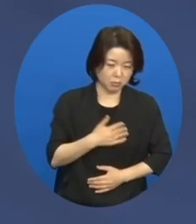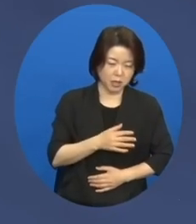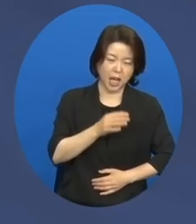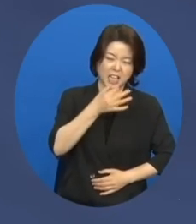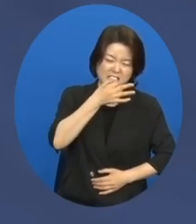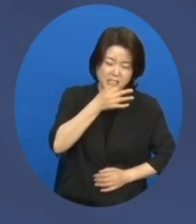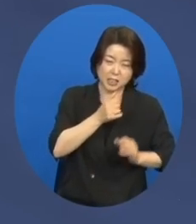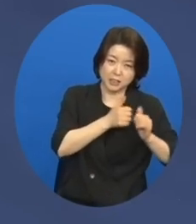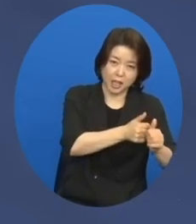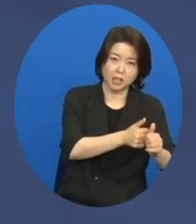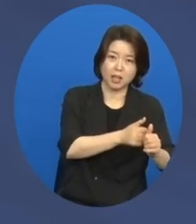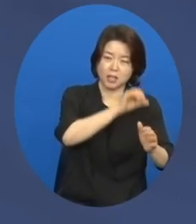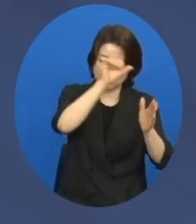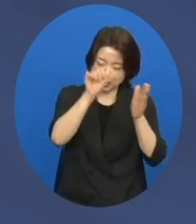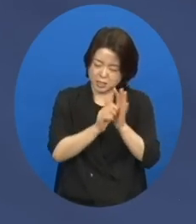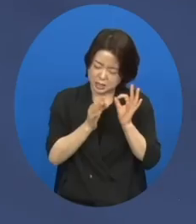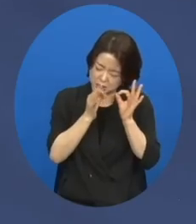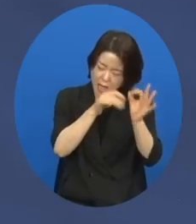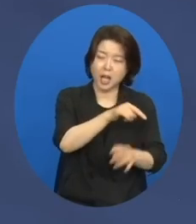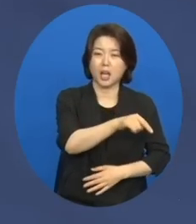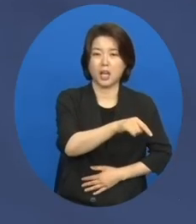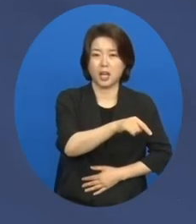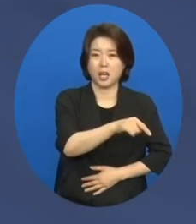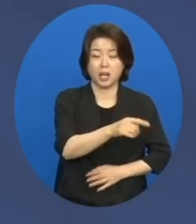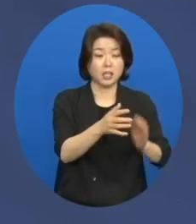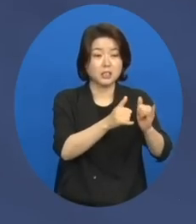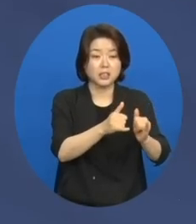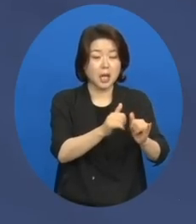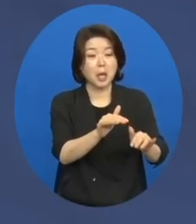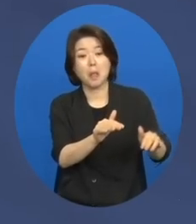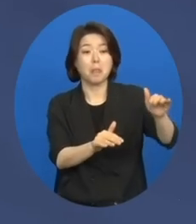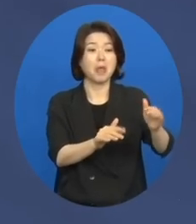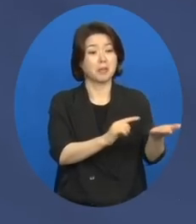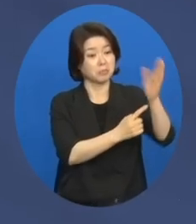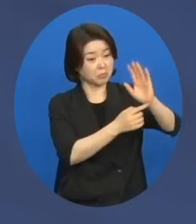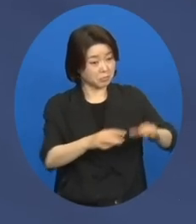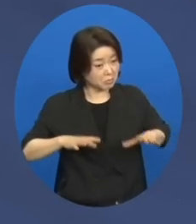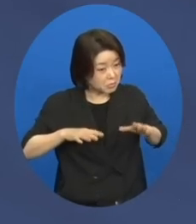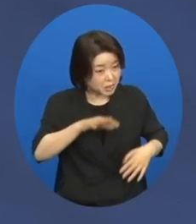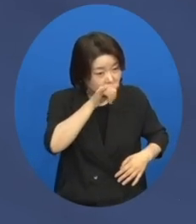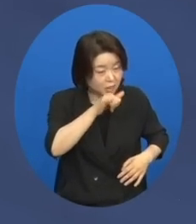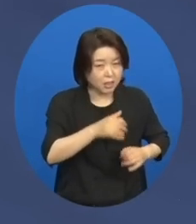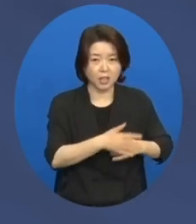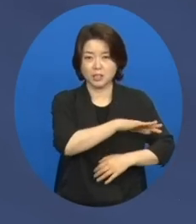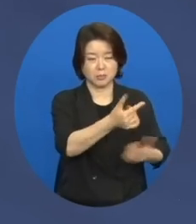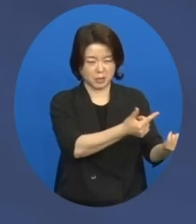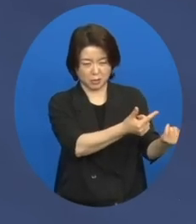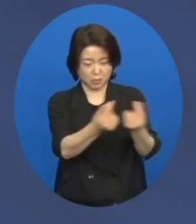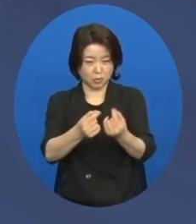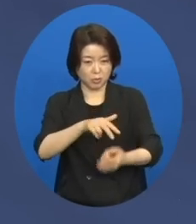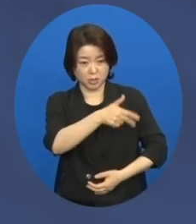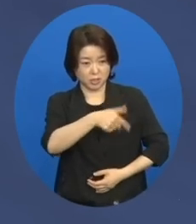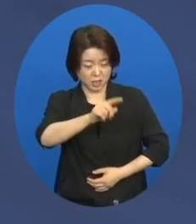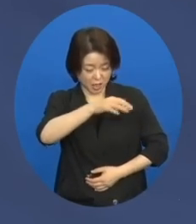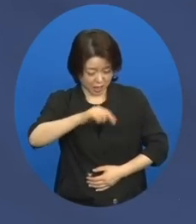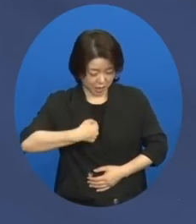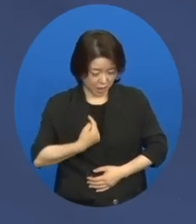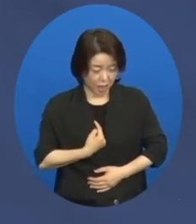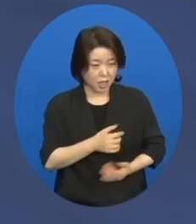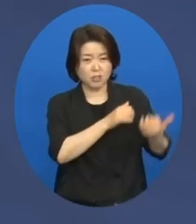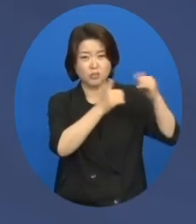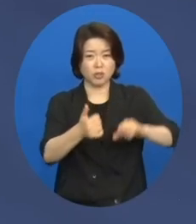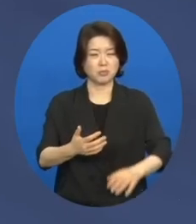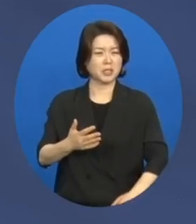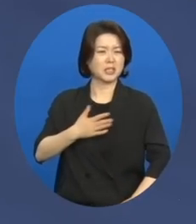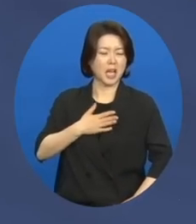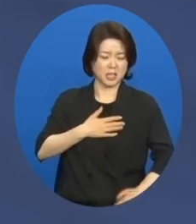따라 일평생 애를 쓰고 사람끼리는 조금 나아 보이는지 모르지만 똑같이 자아 추구하면서 나